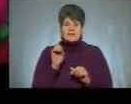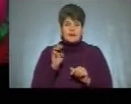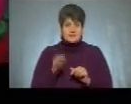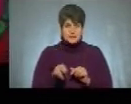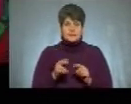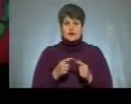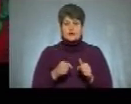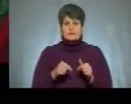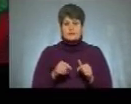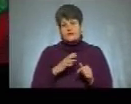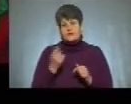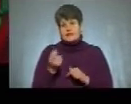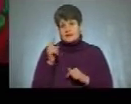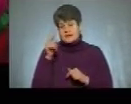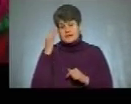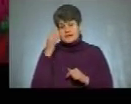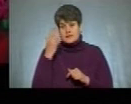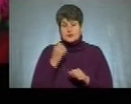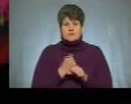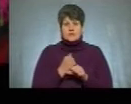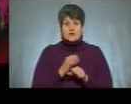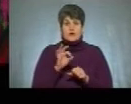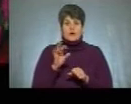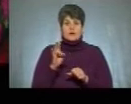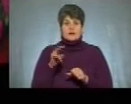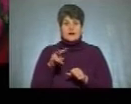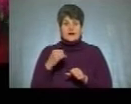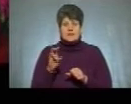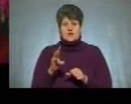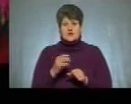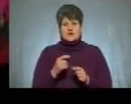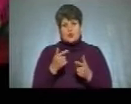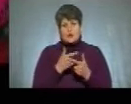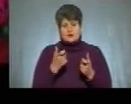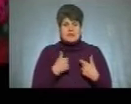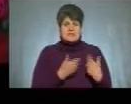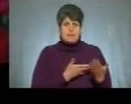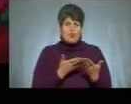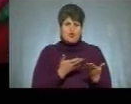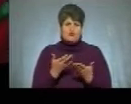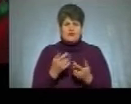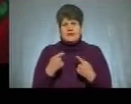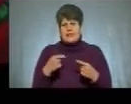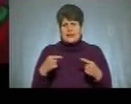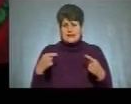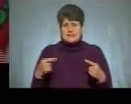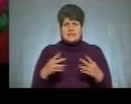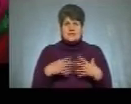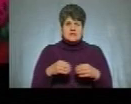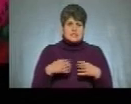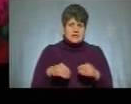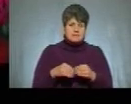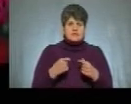ідея зробити онлайн зголошення нашого вертепу, щоб нас запрошували різні сім'ї,